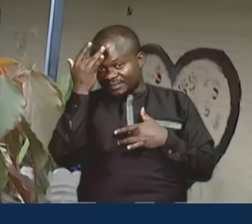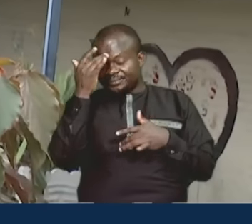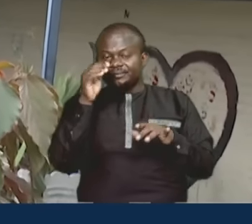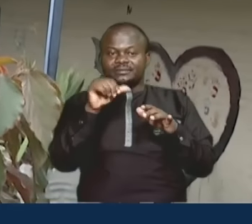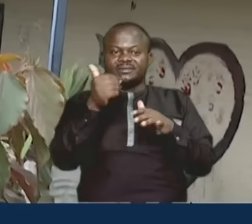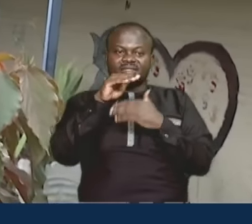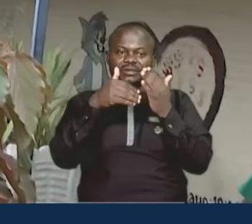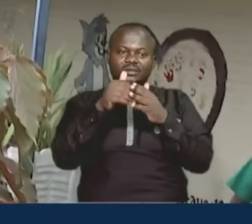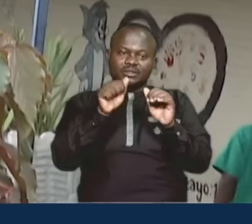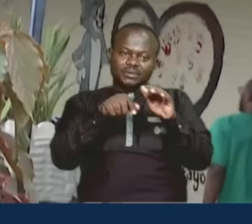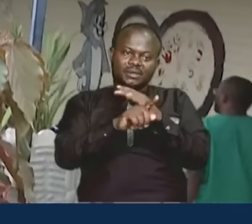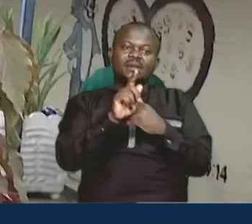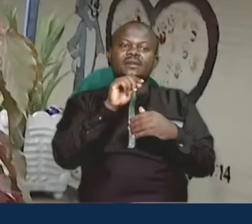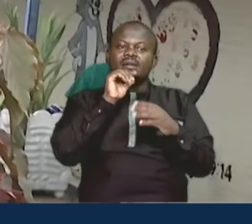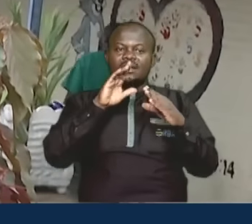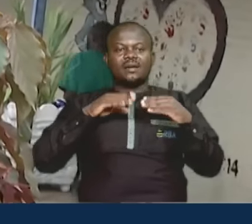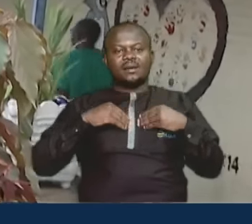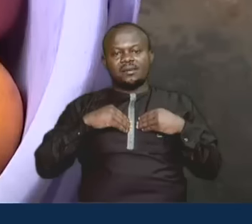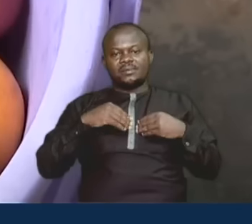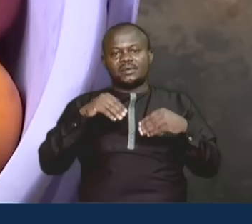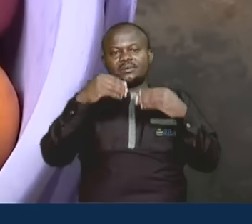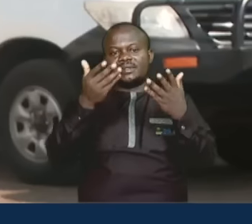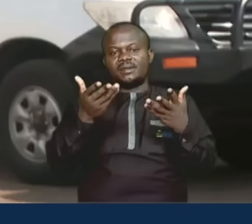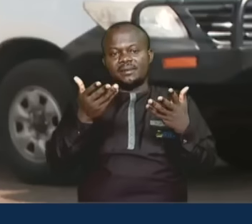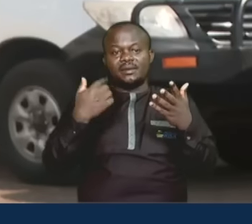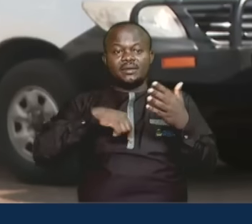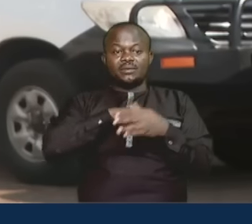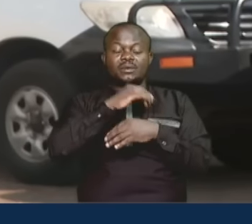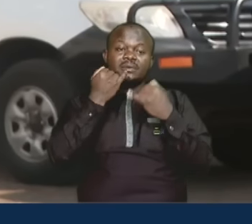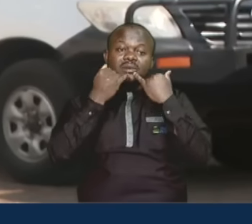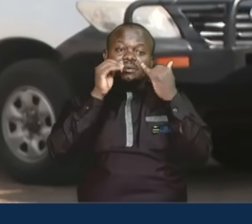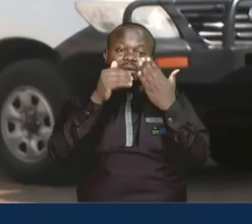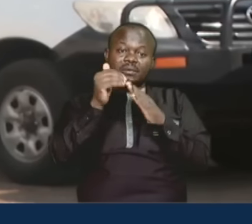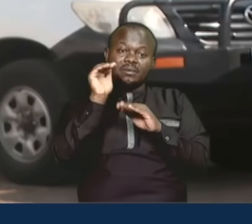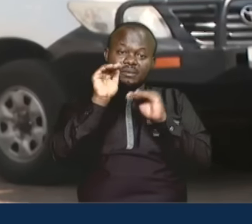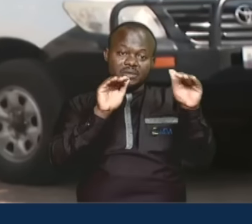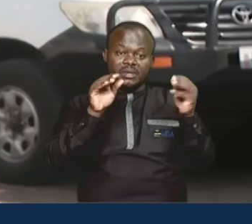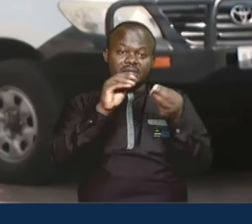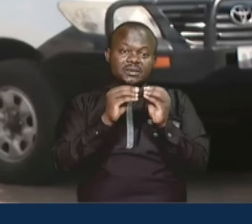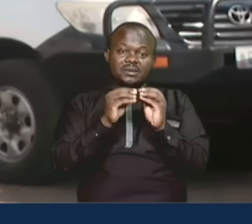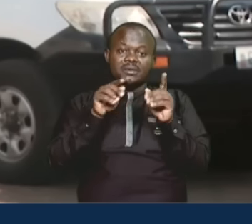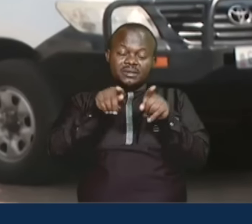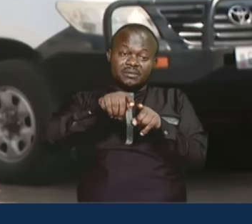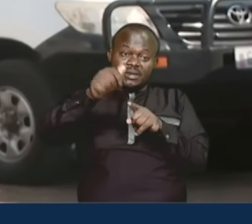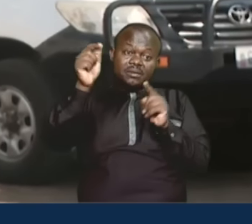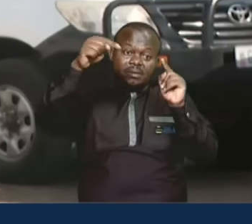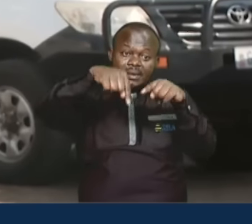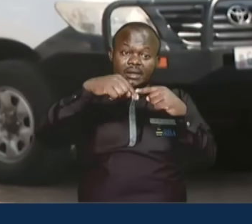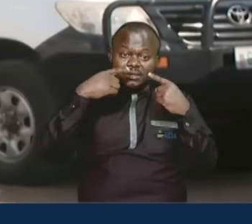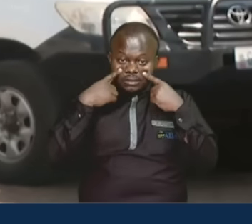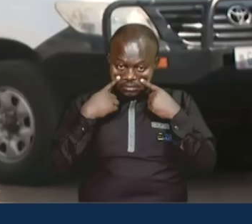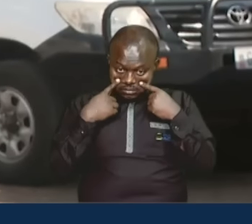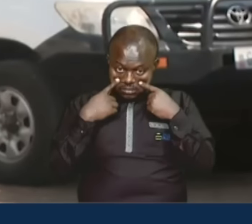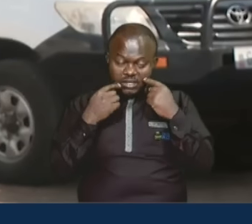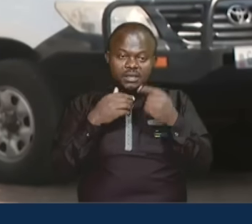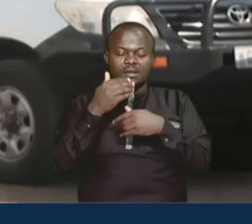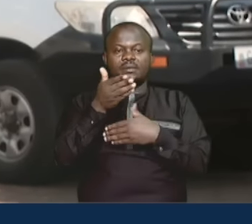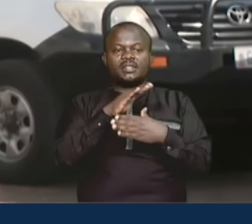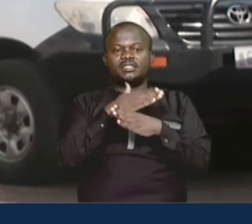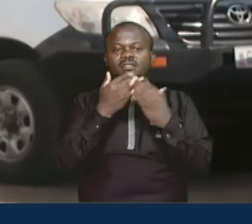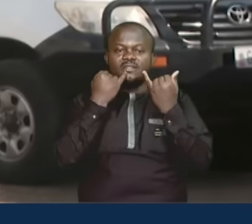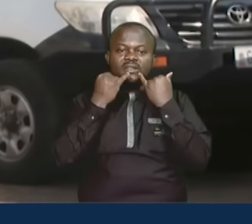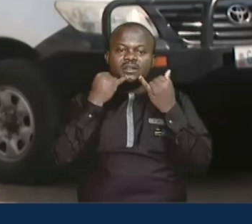wese wabyinjirana ntago abayemewe kubitanga tuba tubabwira tuti batubaza imibare nabo ubwabo baraza bakareba tugahana amakuru